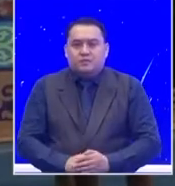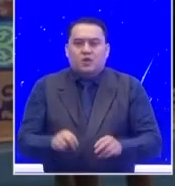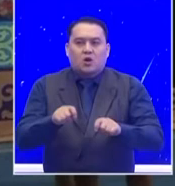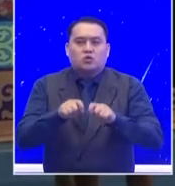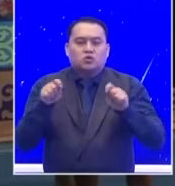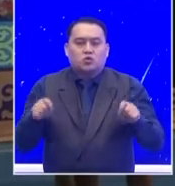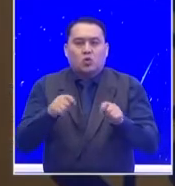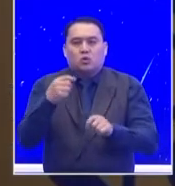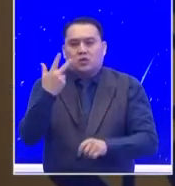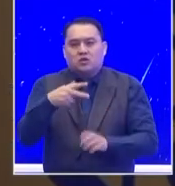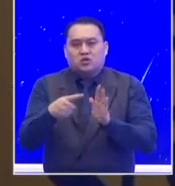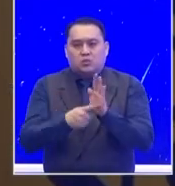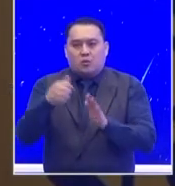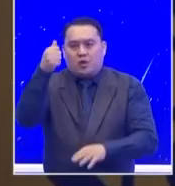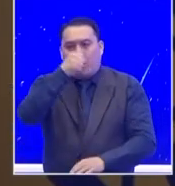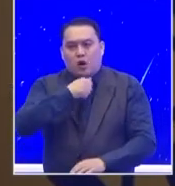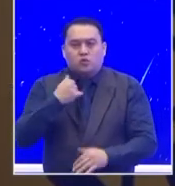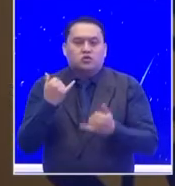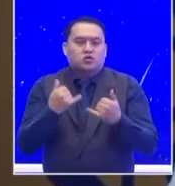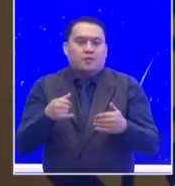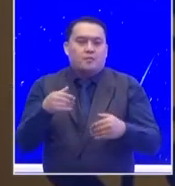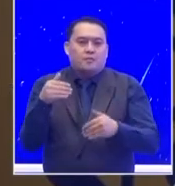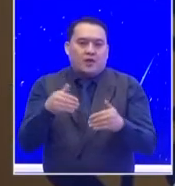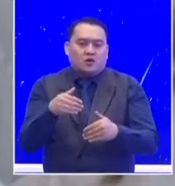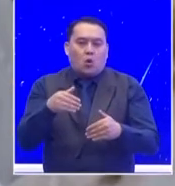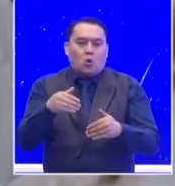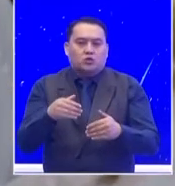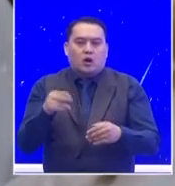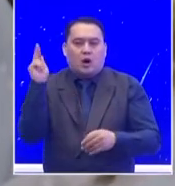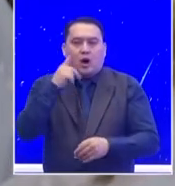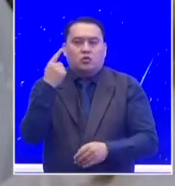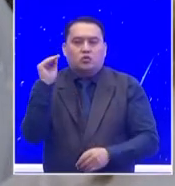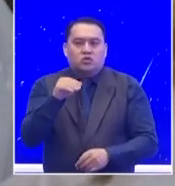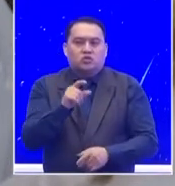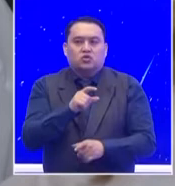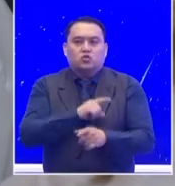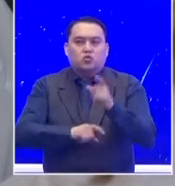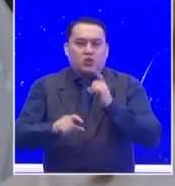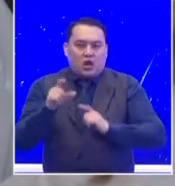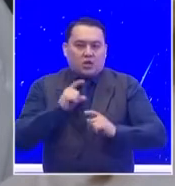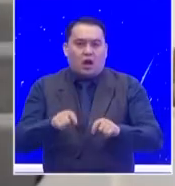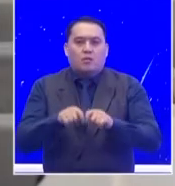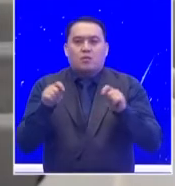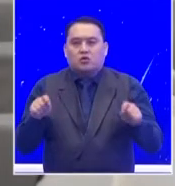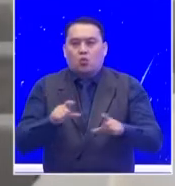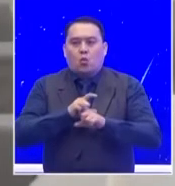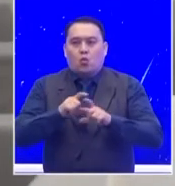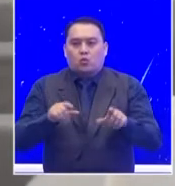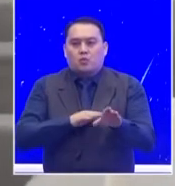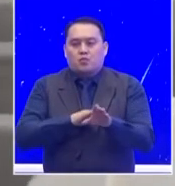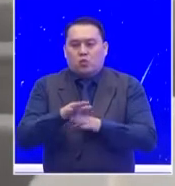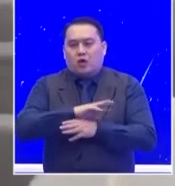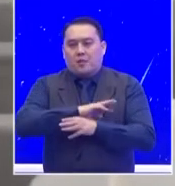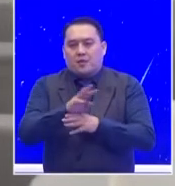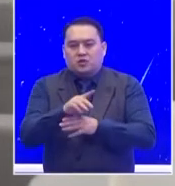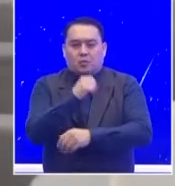в 1937 году. Сейчас в медколледже знания получает более 1000 студентов. Образовательное учреждение полностью